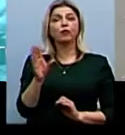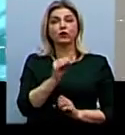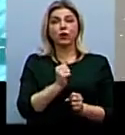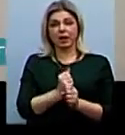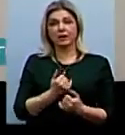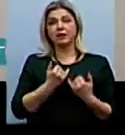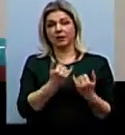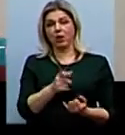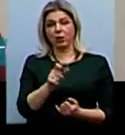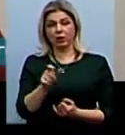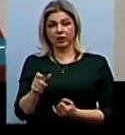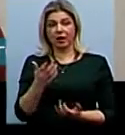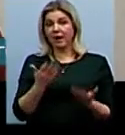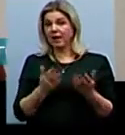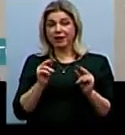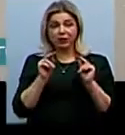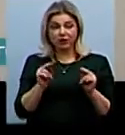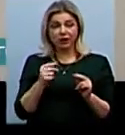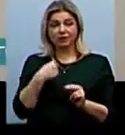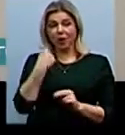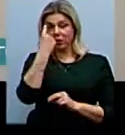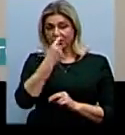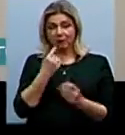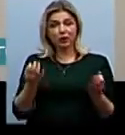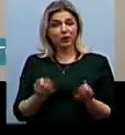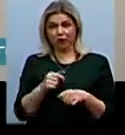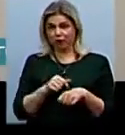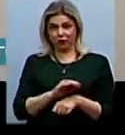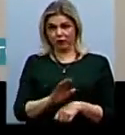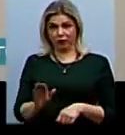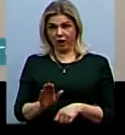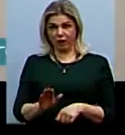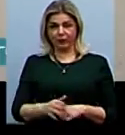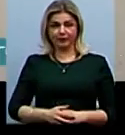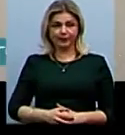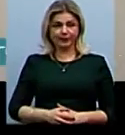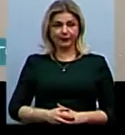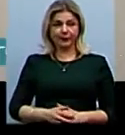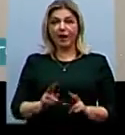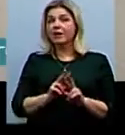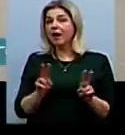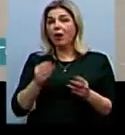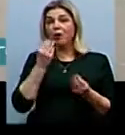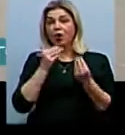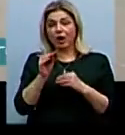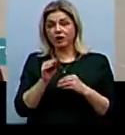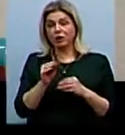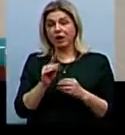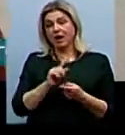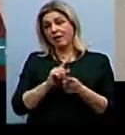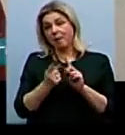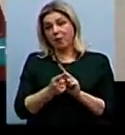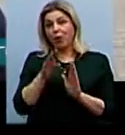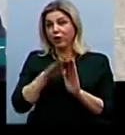для людей. Якщо чесно, я, особисто я нічого не відчуваю. Ніяких покращень і чи навпаки